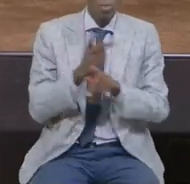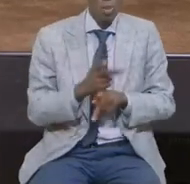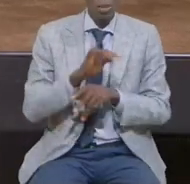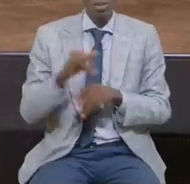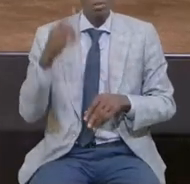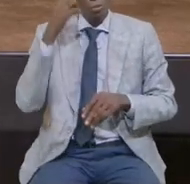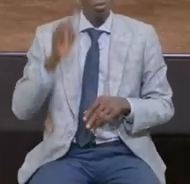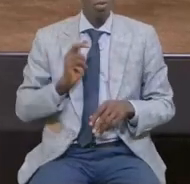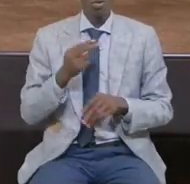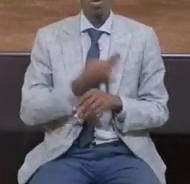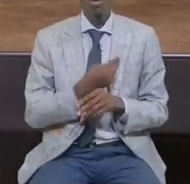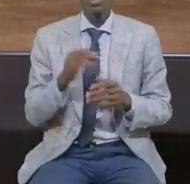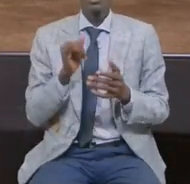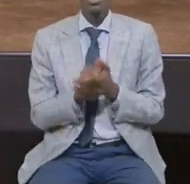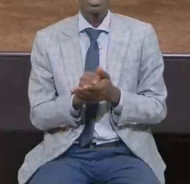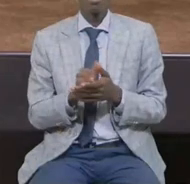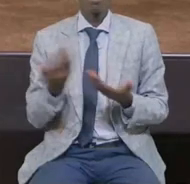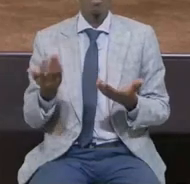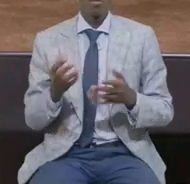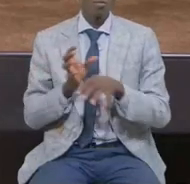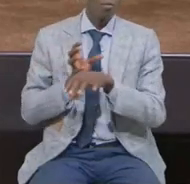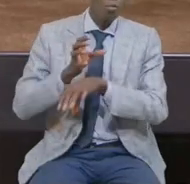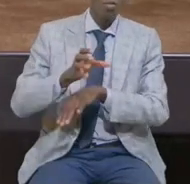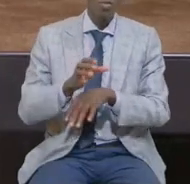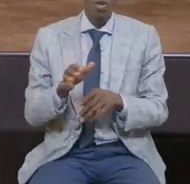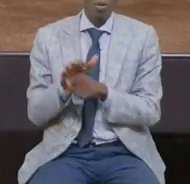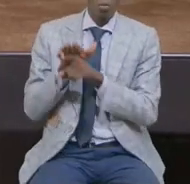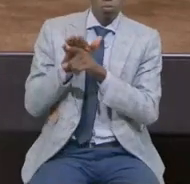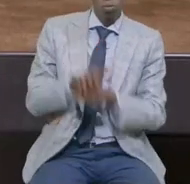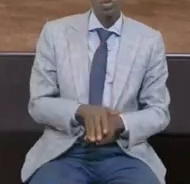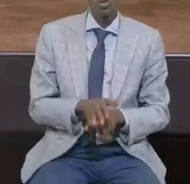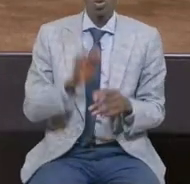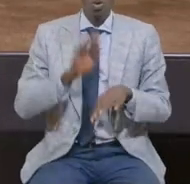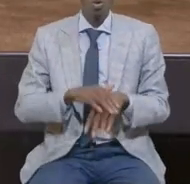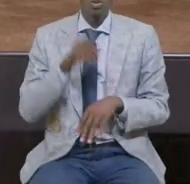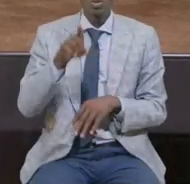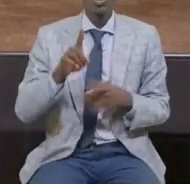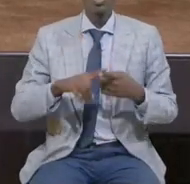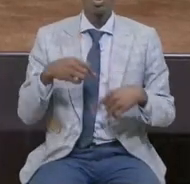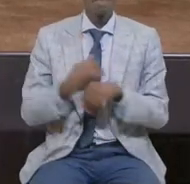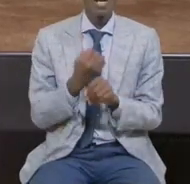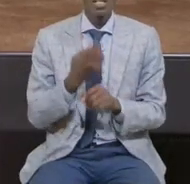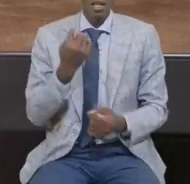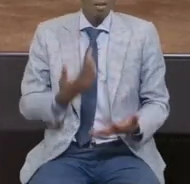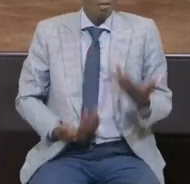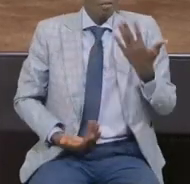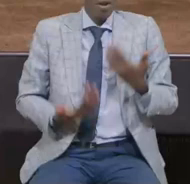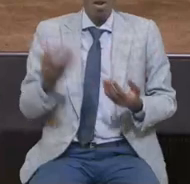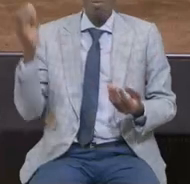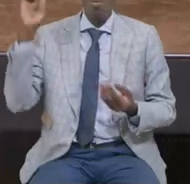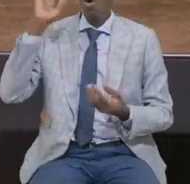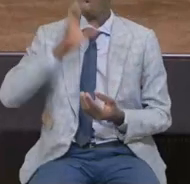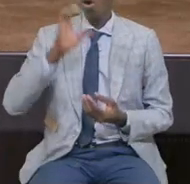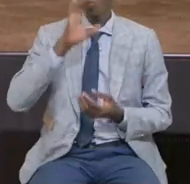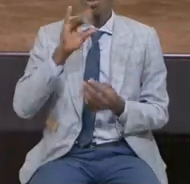de façon à nous blesser, à nous faire du mal. Alors, on vous contraigne pour bien